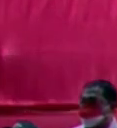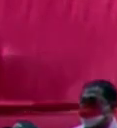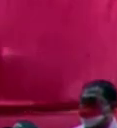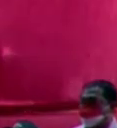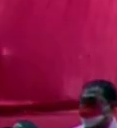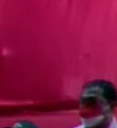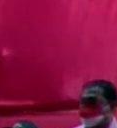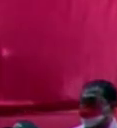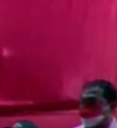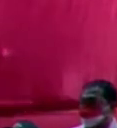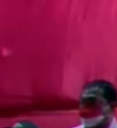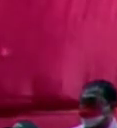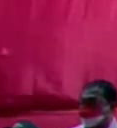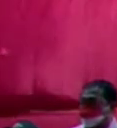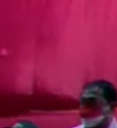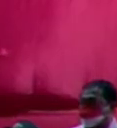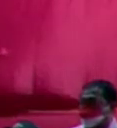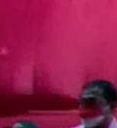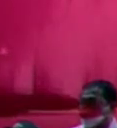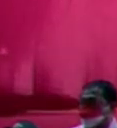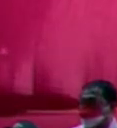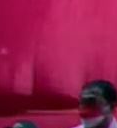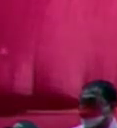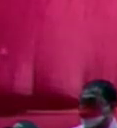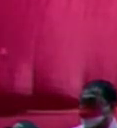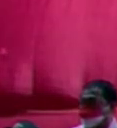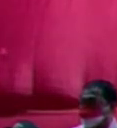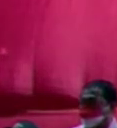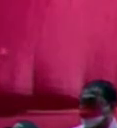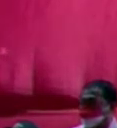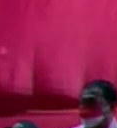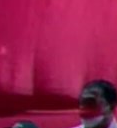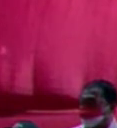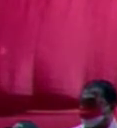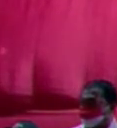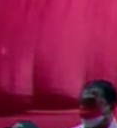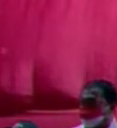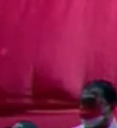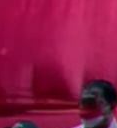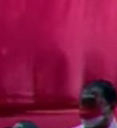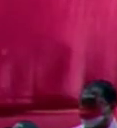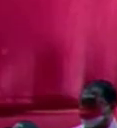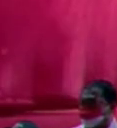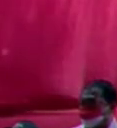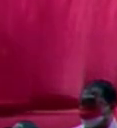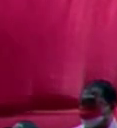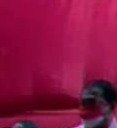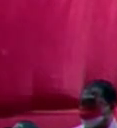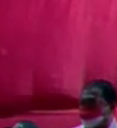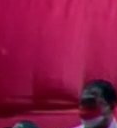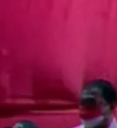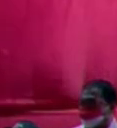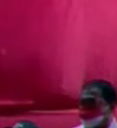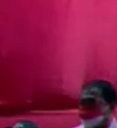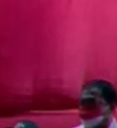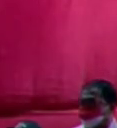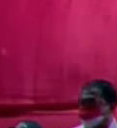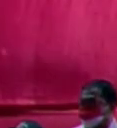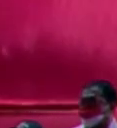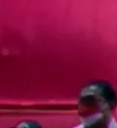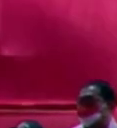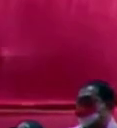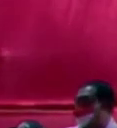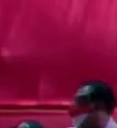Om Swastiastu namo buddhaya salam kebajikan salam sejahtera bagi kita semua